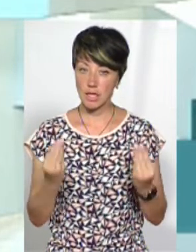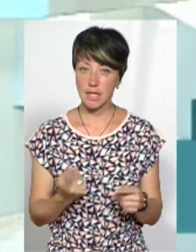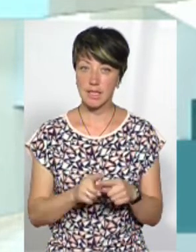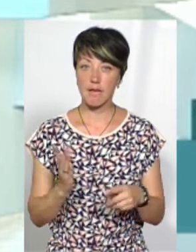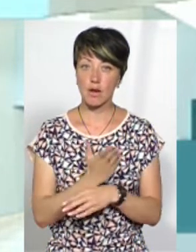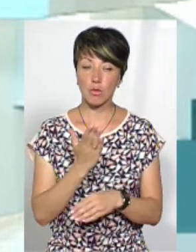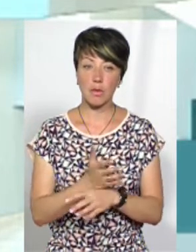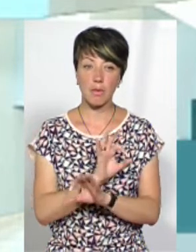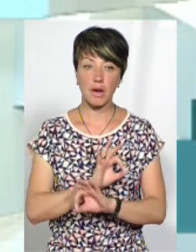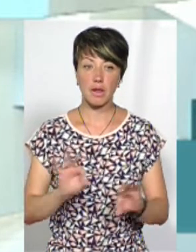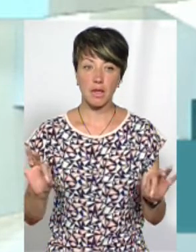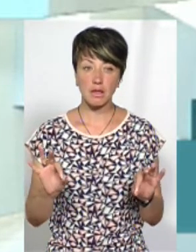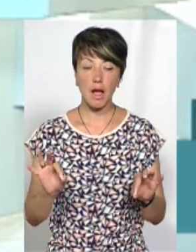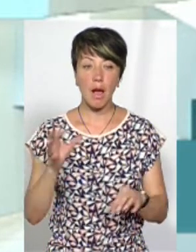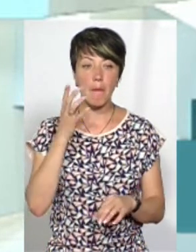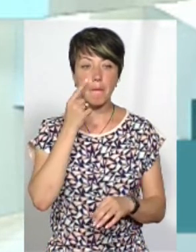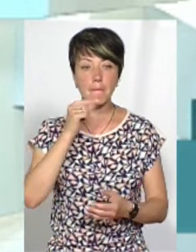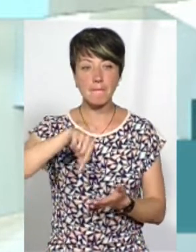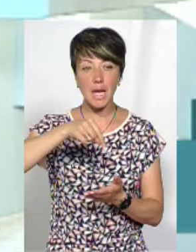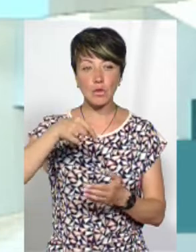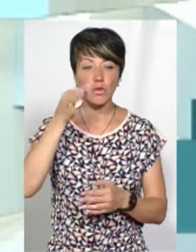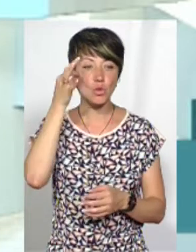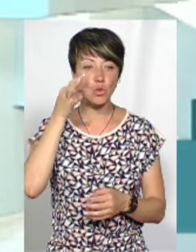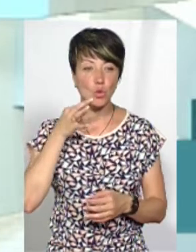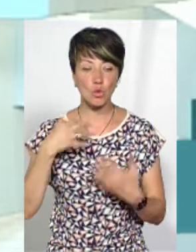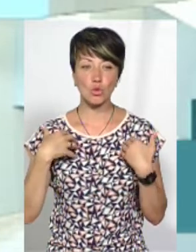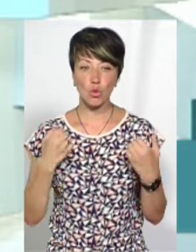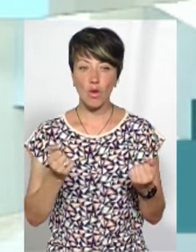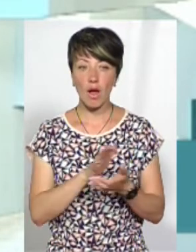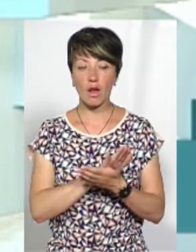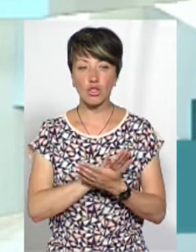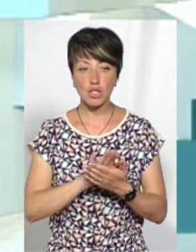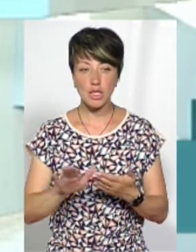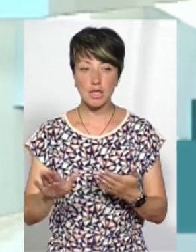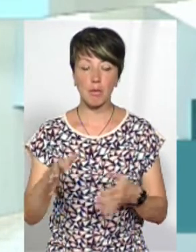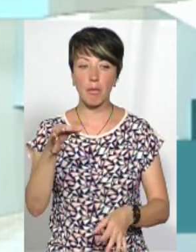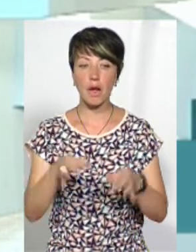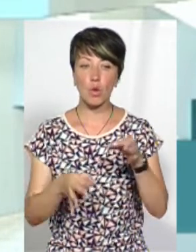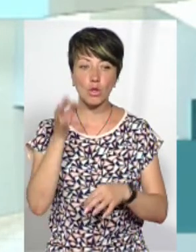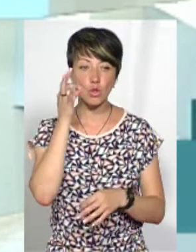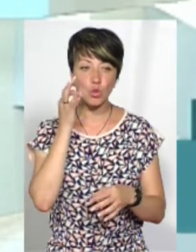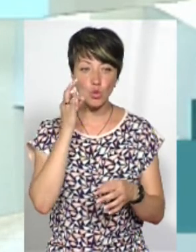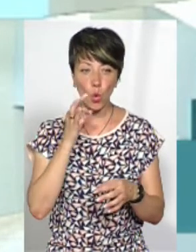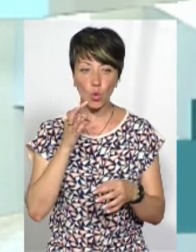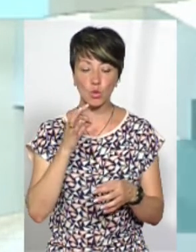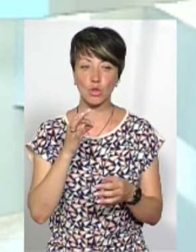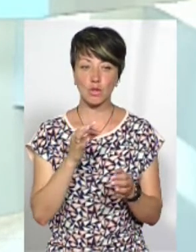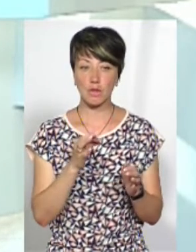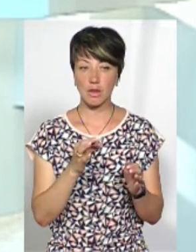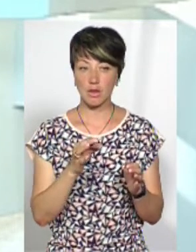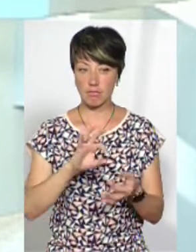це виробництво прекрасних медових десертів, абсолютно здорових, екологічно чистих природних солодощів, які